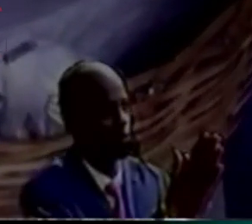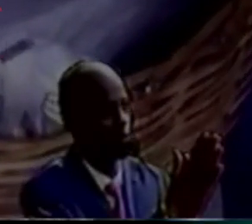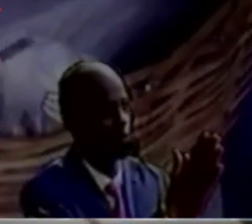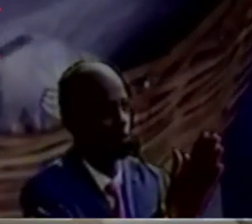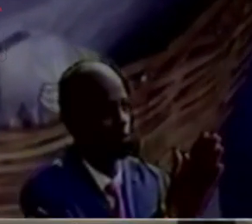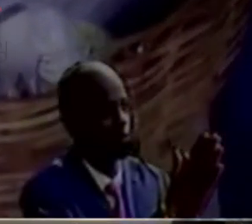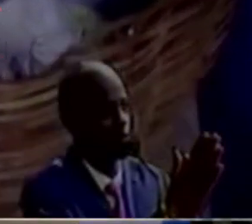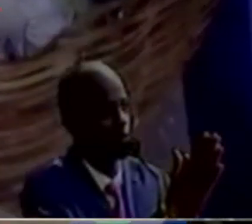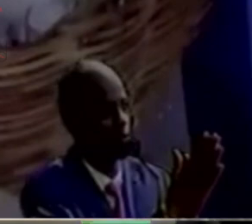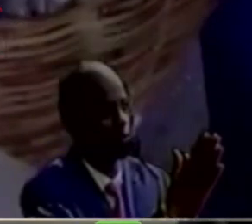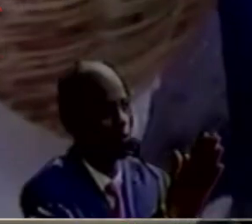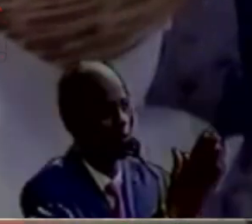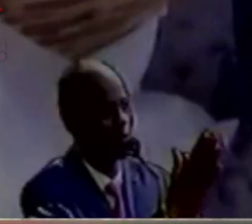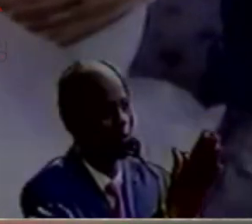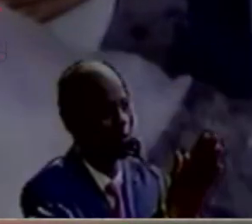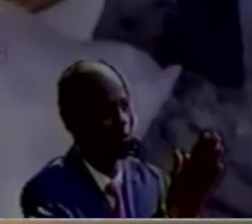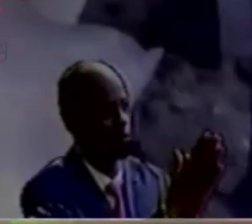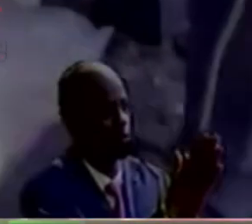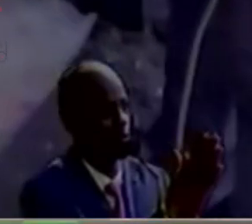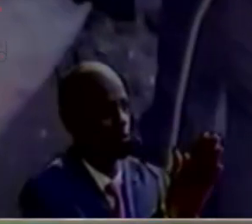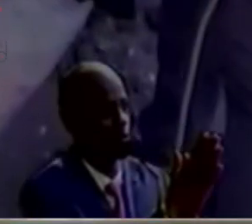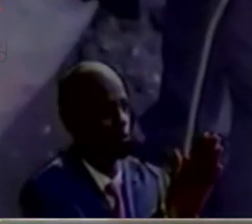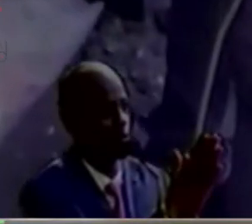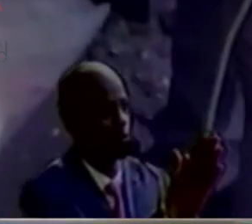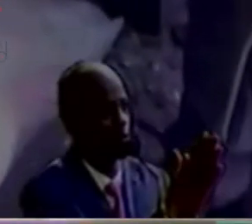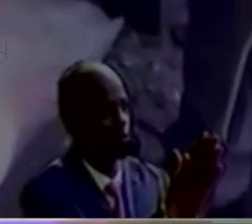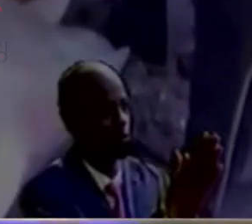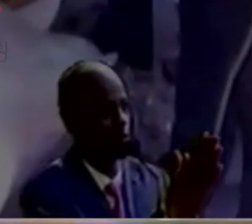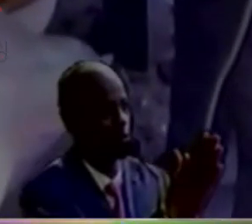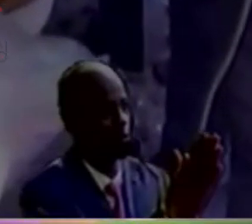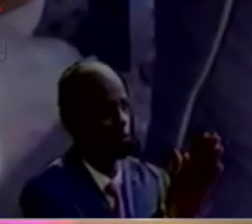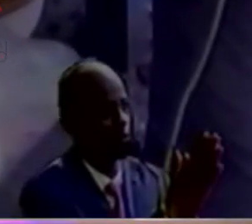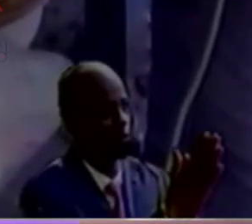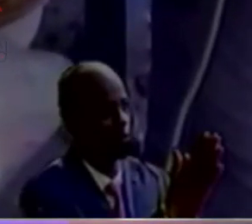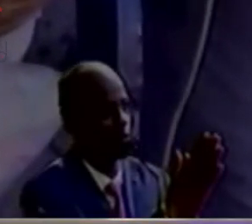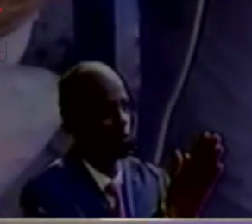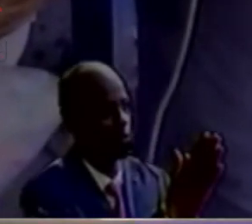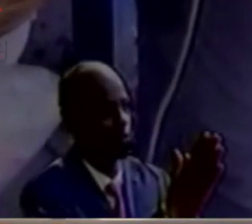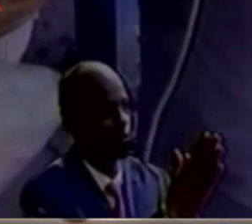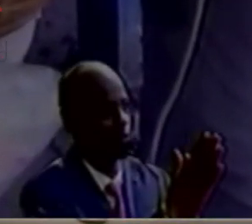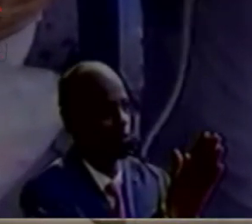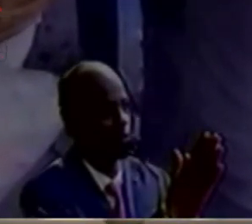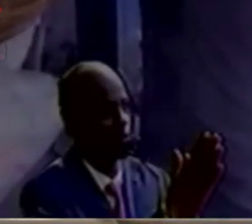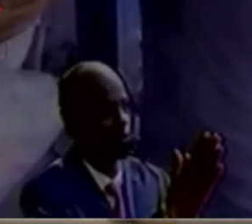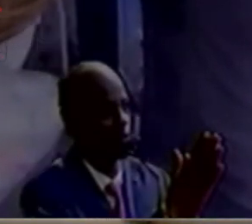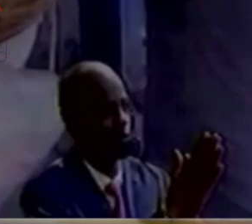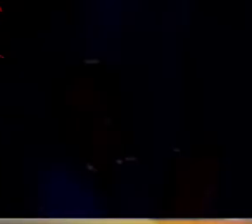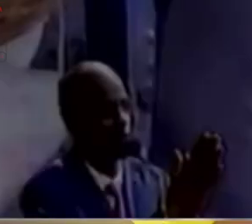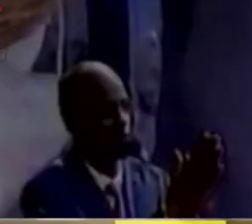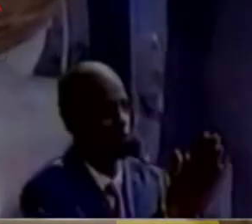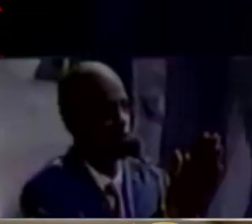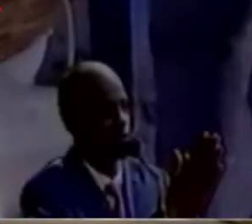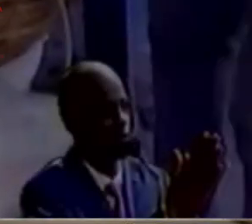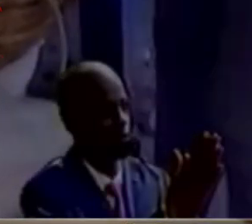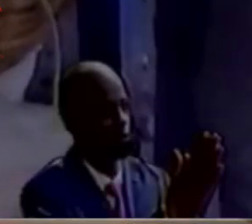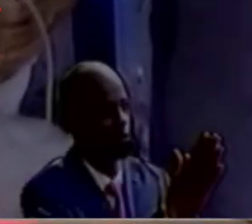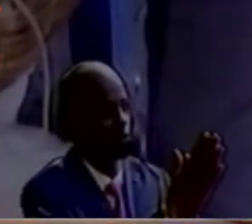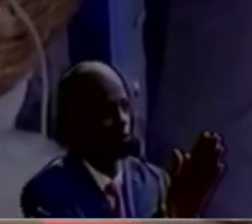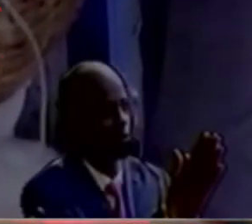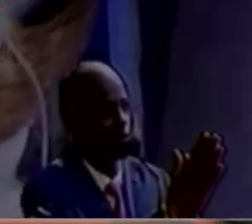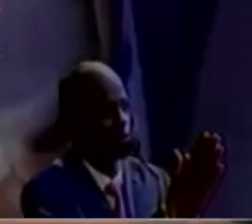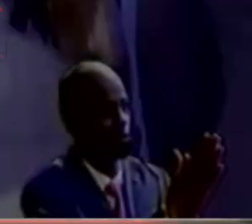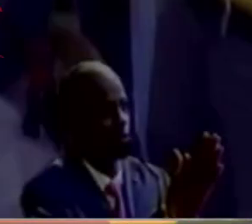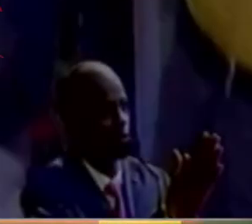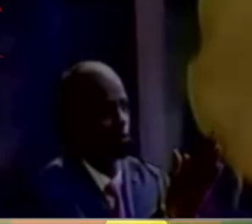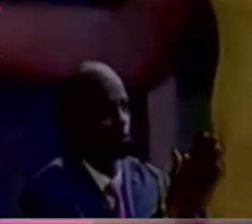début, ils sont souffert, ils achètent dans mon nom, depuis les légumes, ils ont pour moi. Mais vous faites pour chaque jour? Oui. Mais c'est quand qu'il a levé pour manger ça? Qu'il a